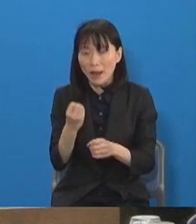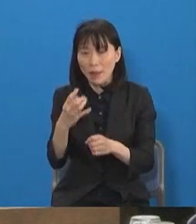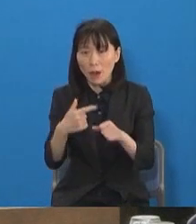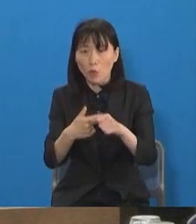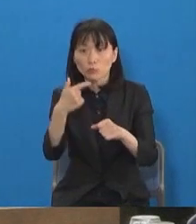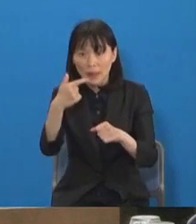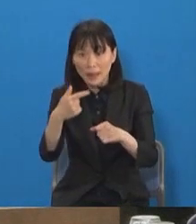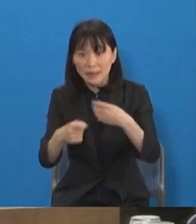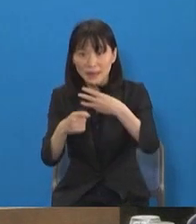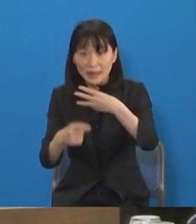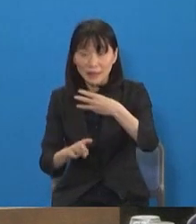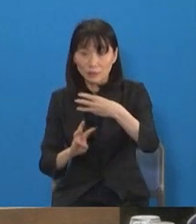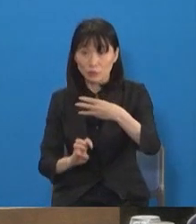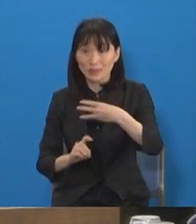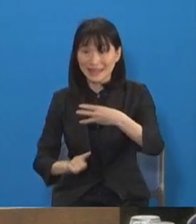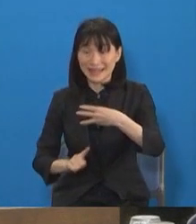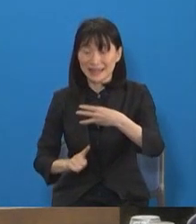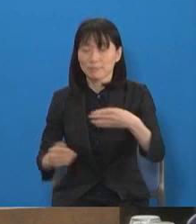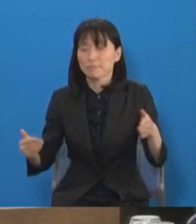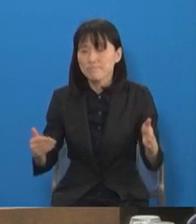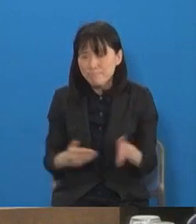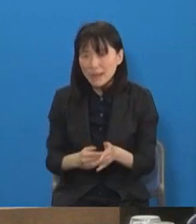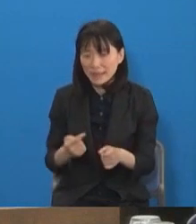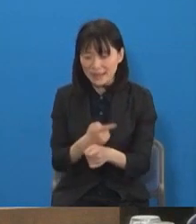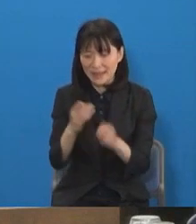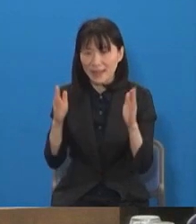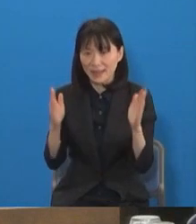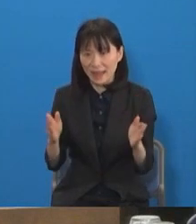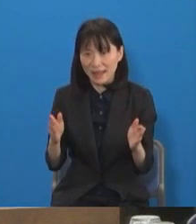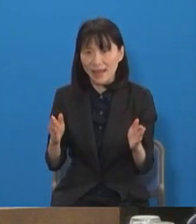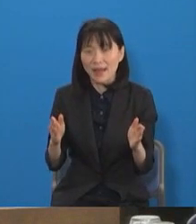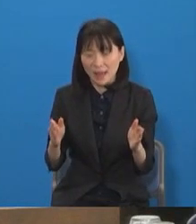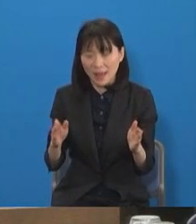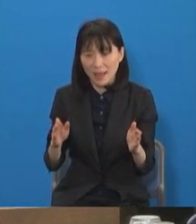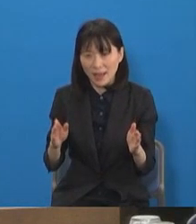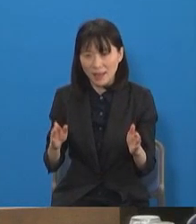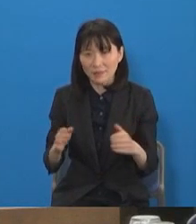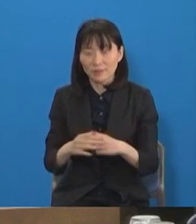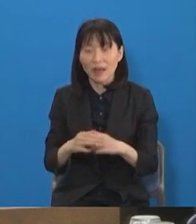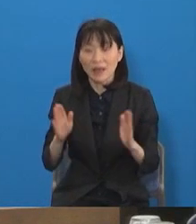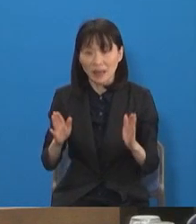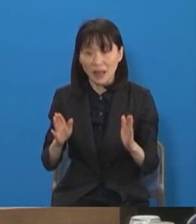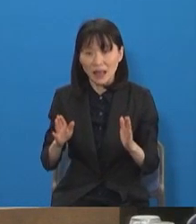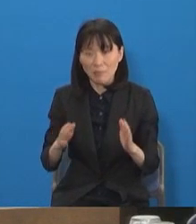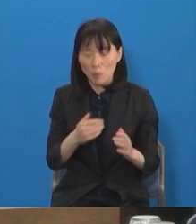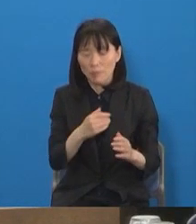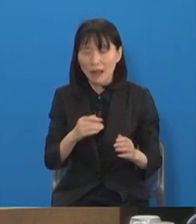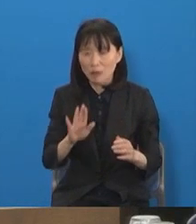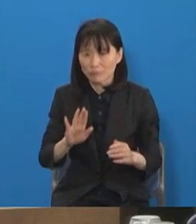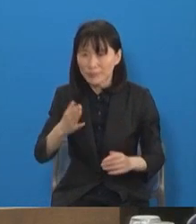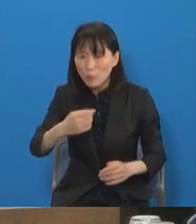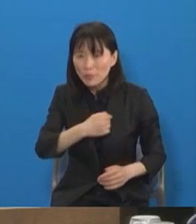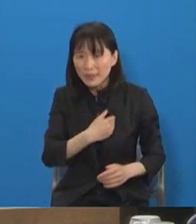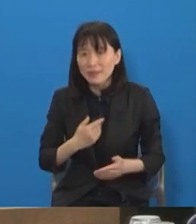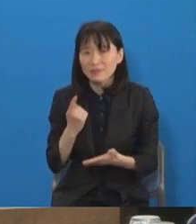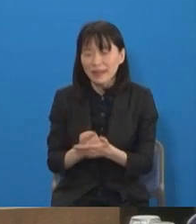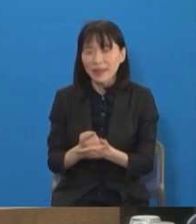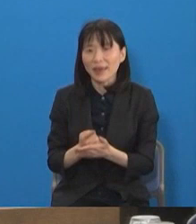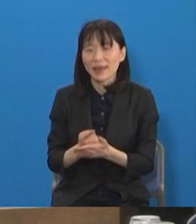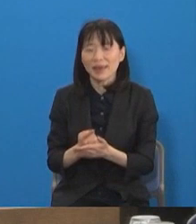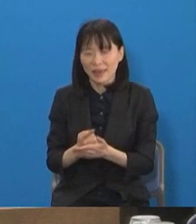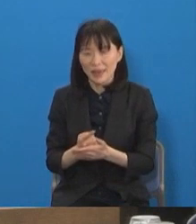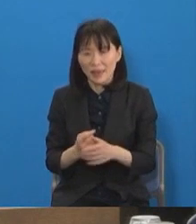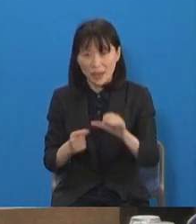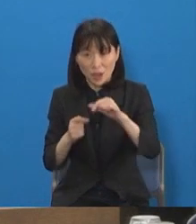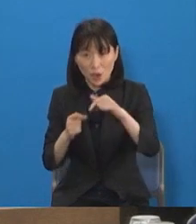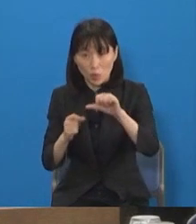年3月31日まで1年間の経過措置がありますが、可能な限り令和5年6月